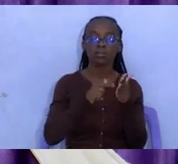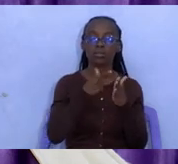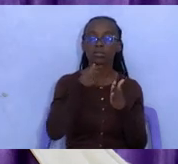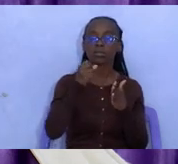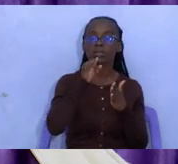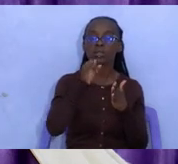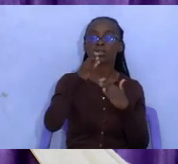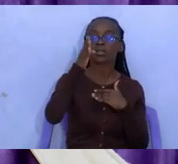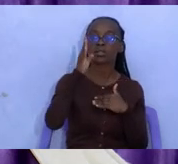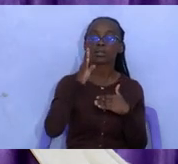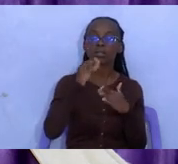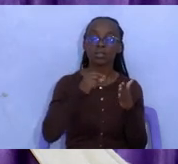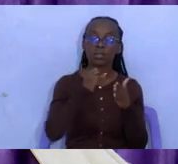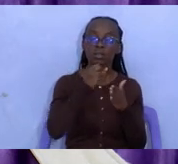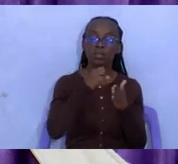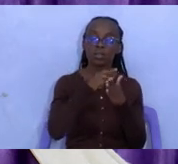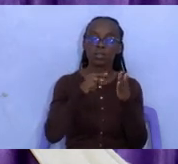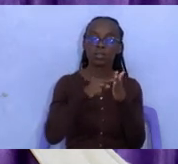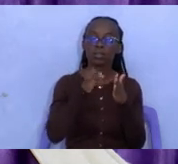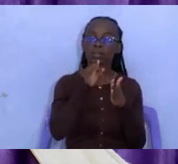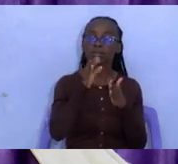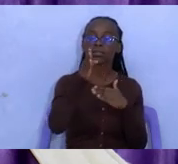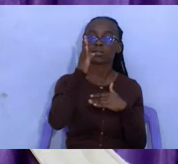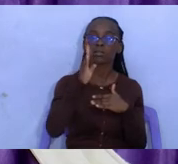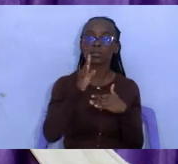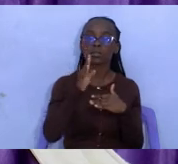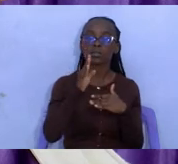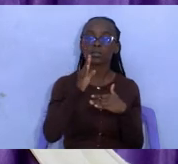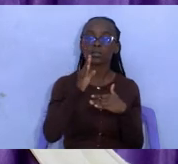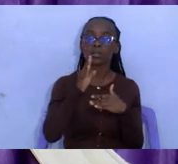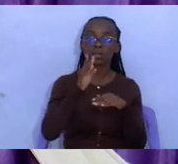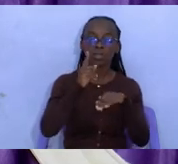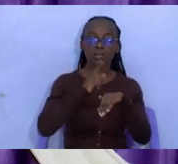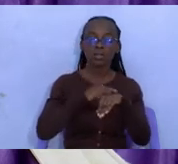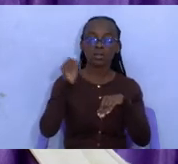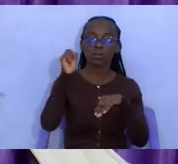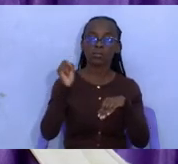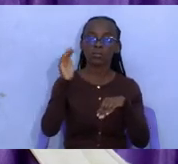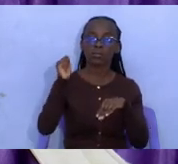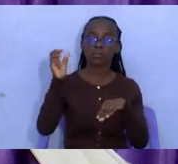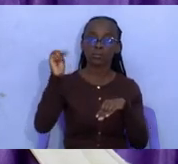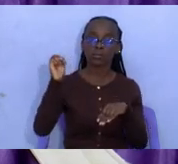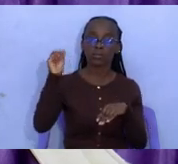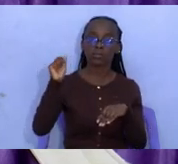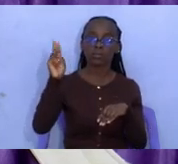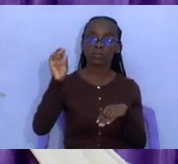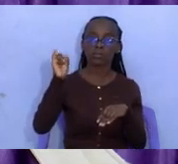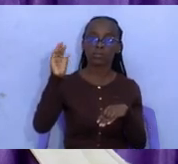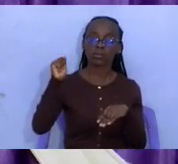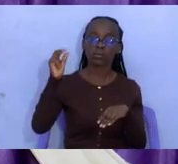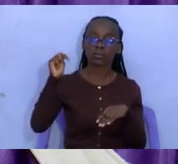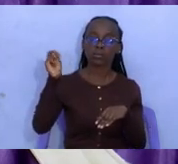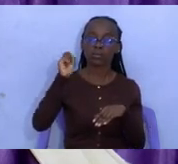Akapambanua, huyu ni Mungu. Unajua hiyo ni wakati ambapo wa Samaria na wale wengine wako wanachangamana. Na wokovu ilikuanga ya